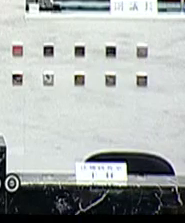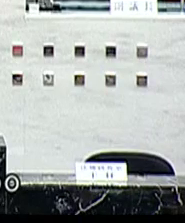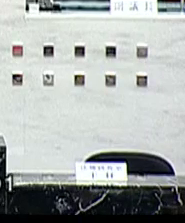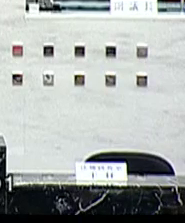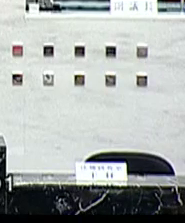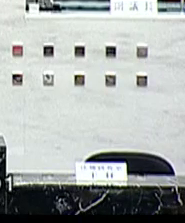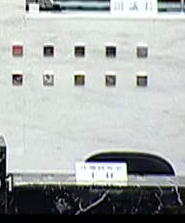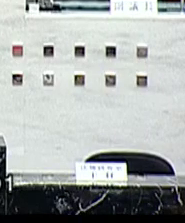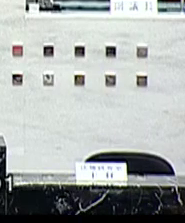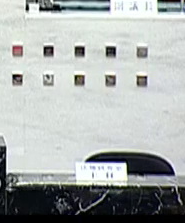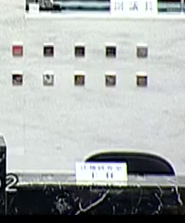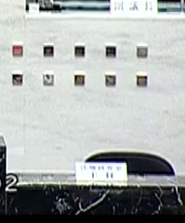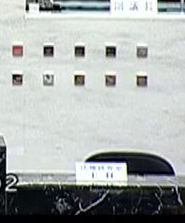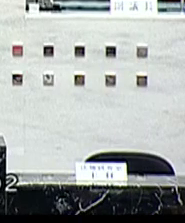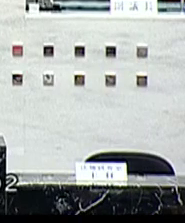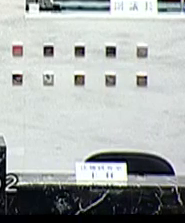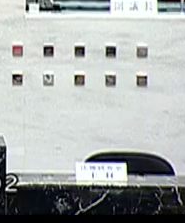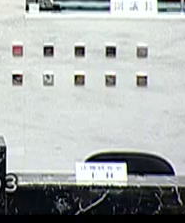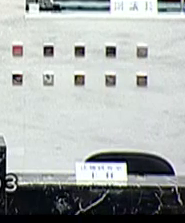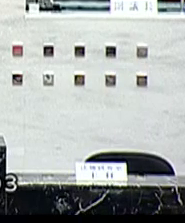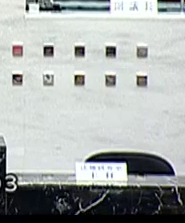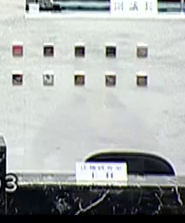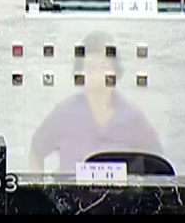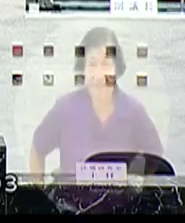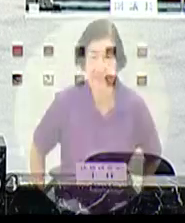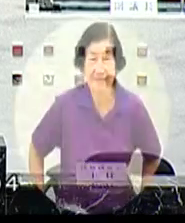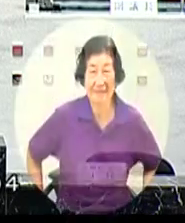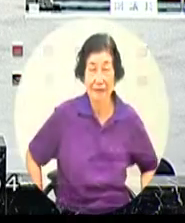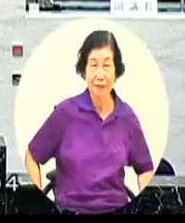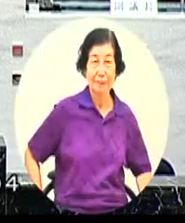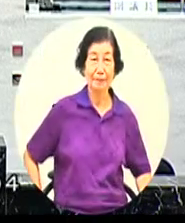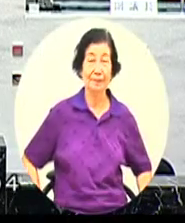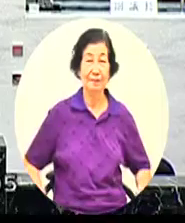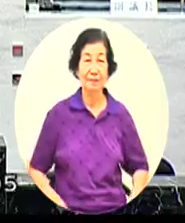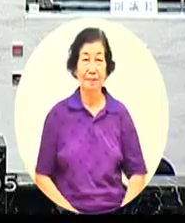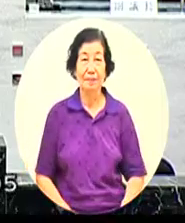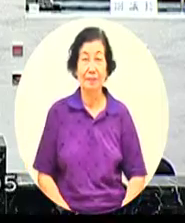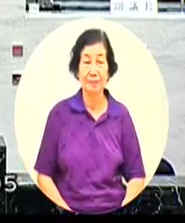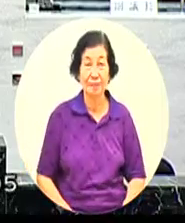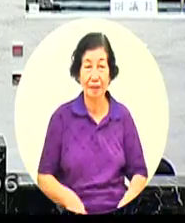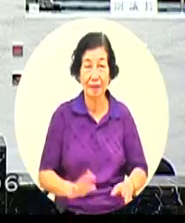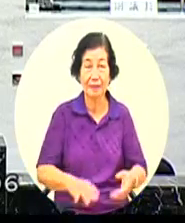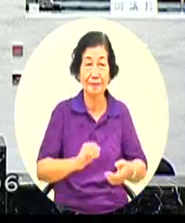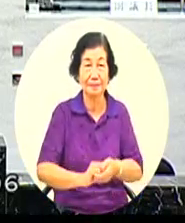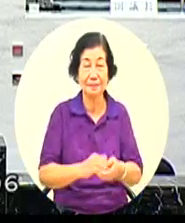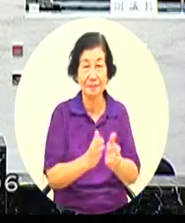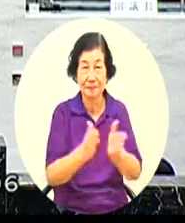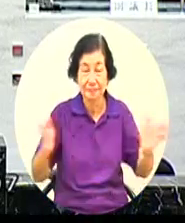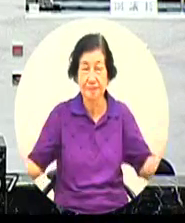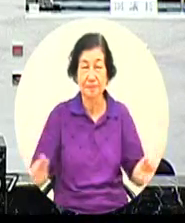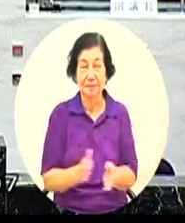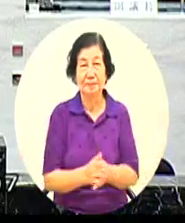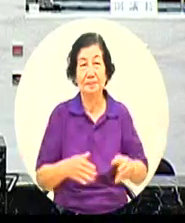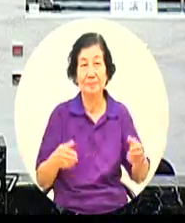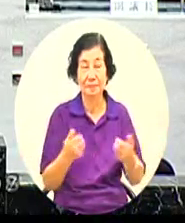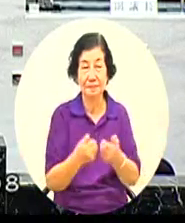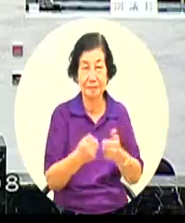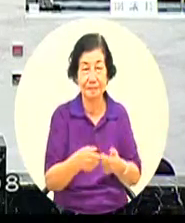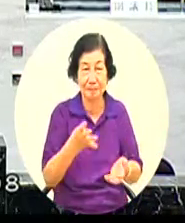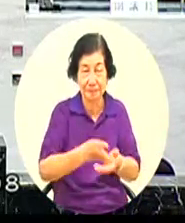现在请各位议员同仁详阅本会第二届第四次定期大会第四次会议记